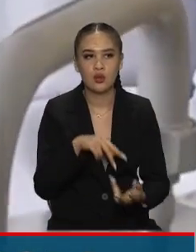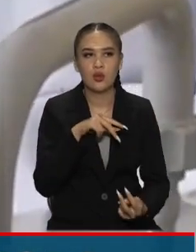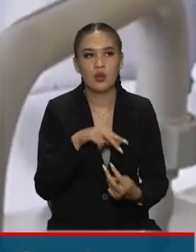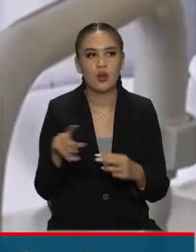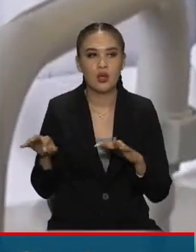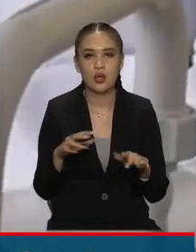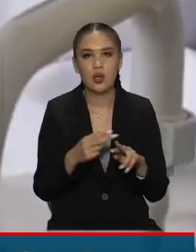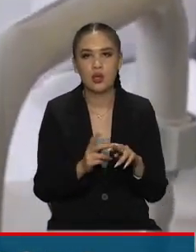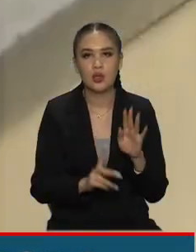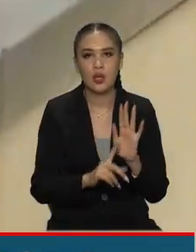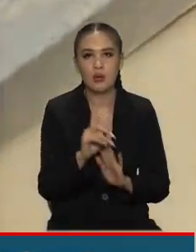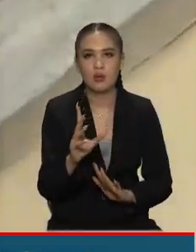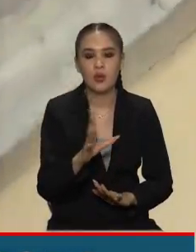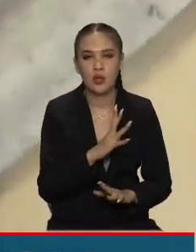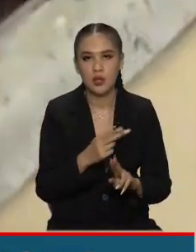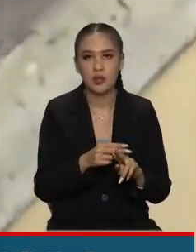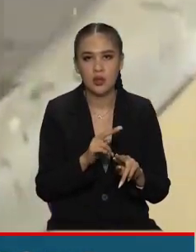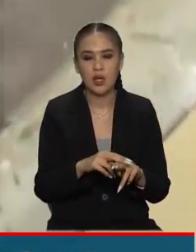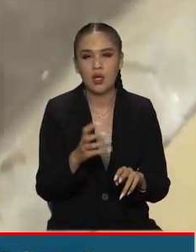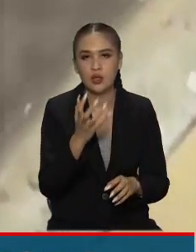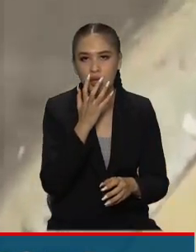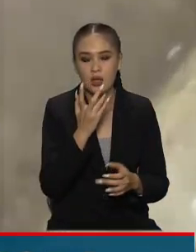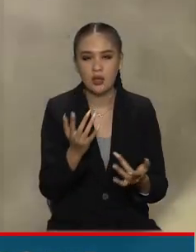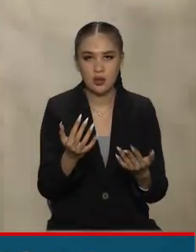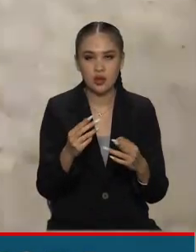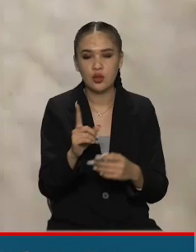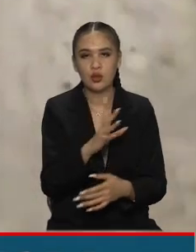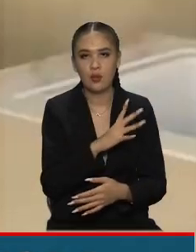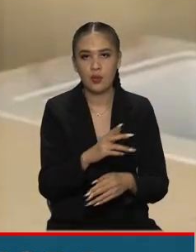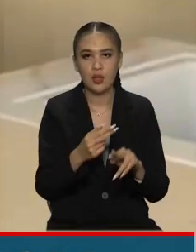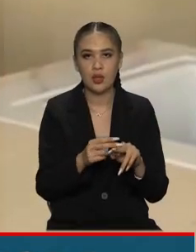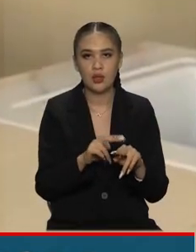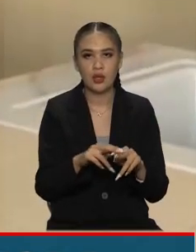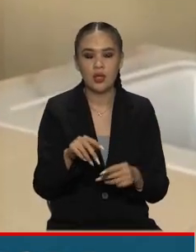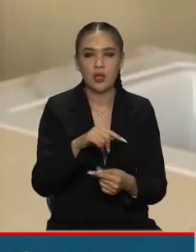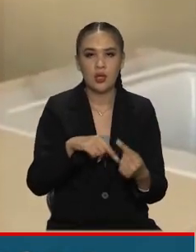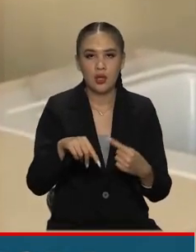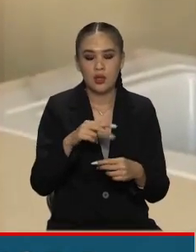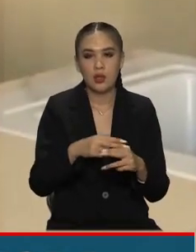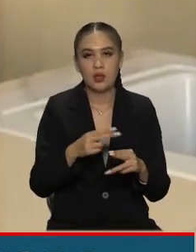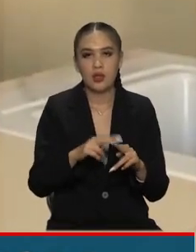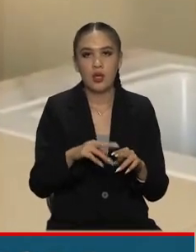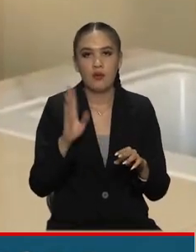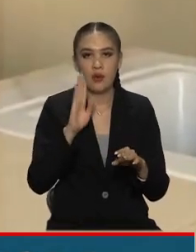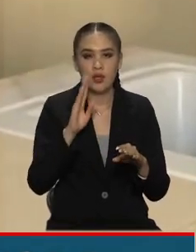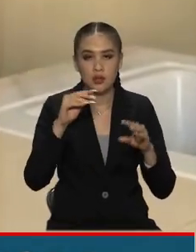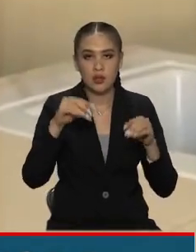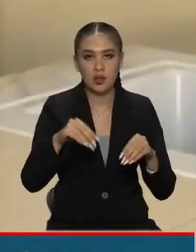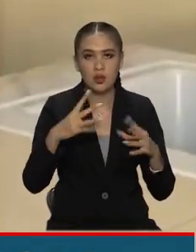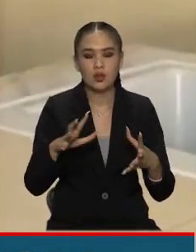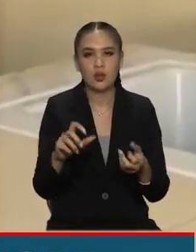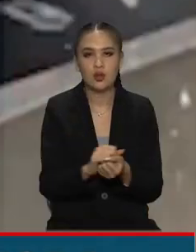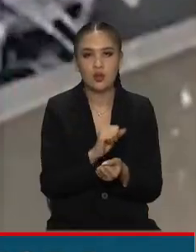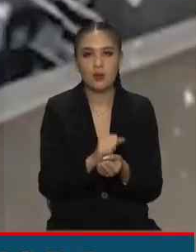процесс. Сначала бумагу измельчают, затем нагревают, чтобы запустить процесс рециркуляции целлюлозы. Дальше замачивают в воде и сушат. Из